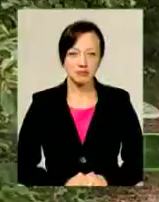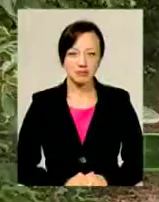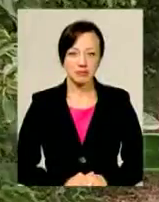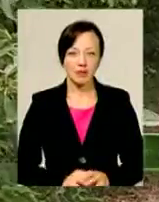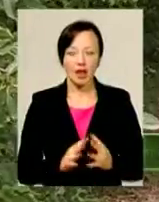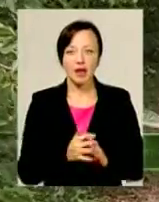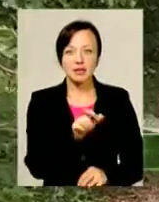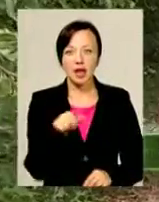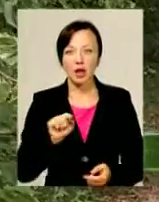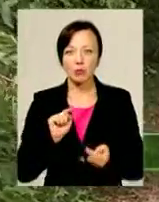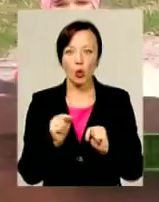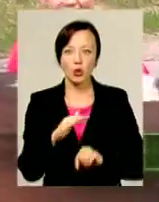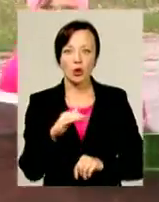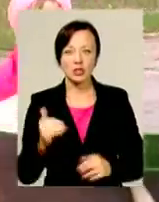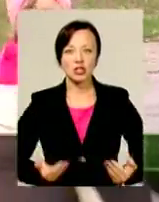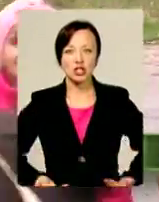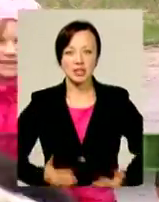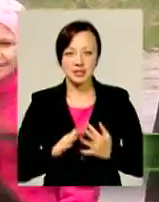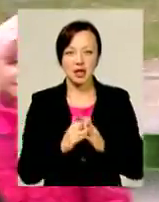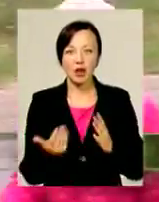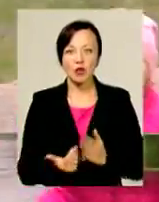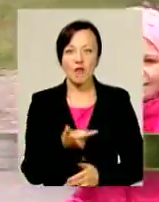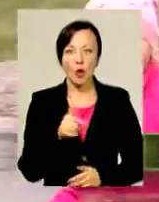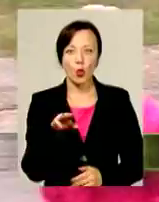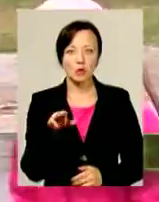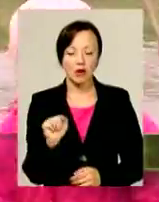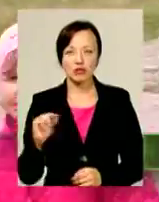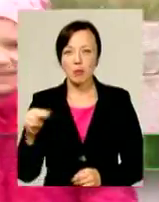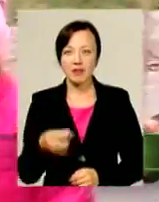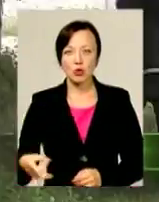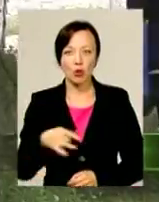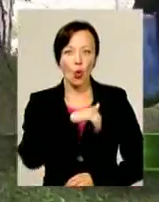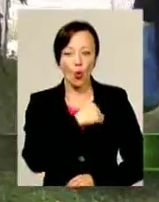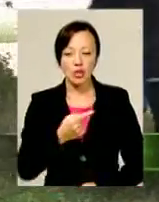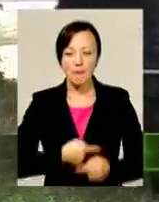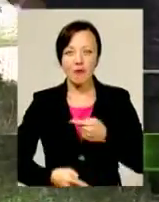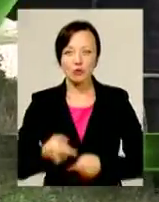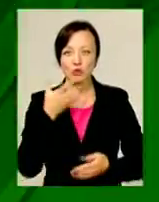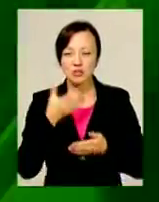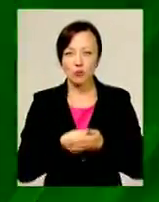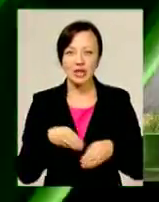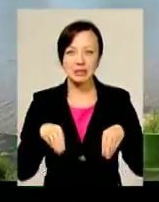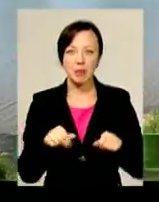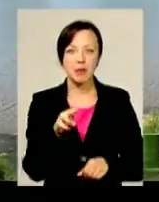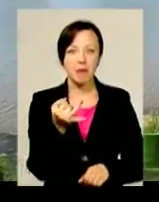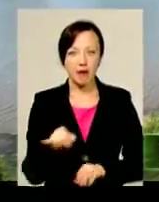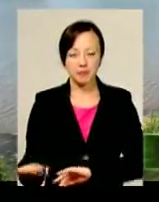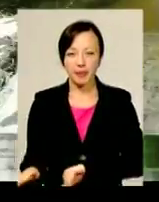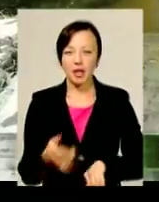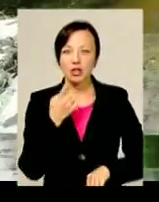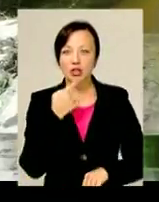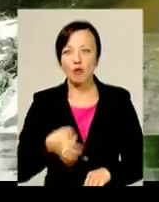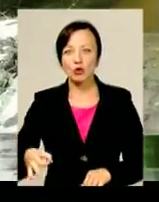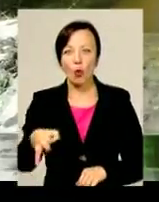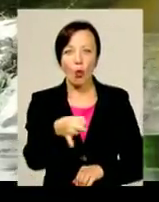Селяни проти орендарів. Жителі села Нова Гута Чемеровецького району хочуть повернути собі земельні паї. Червоне озеро